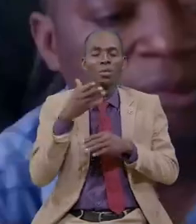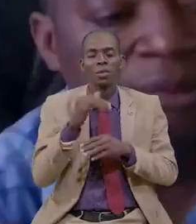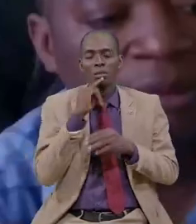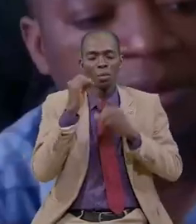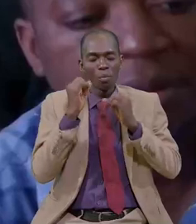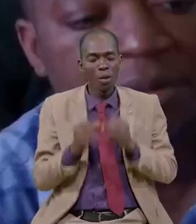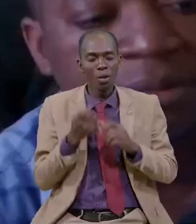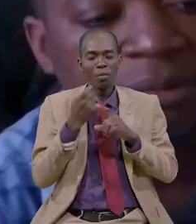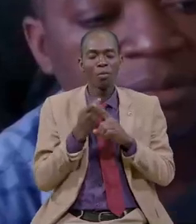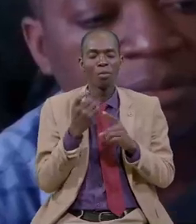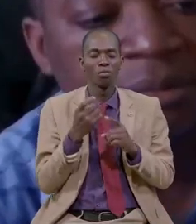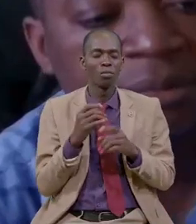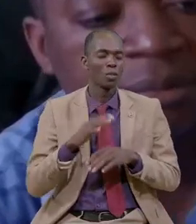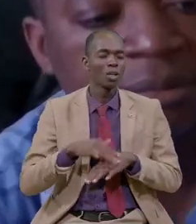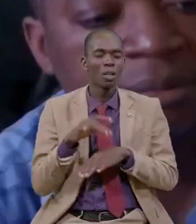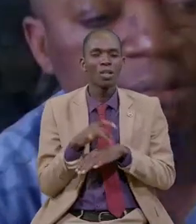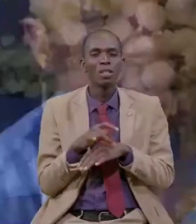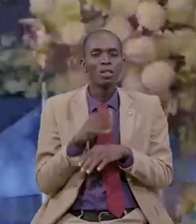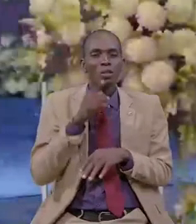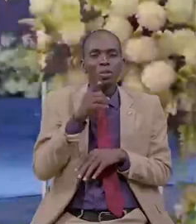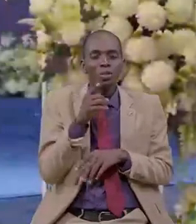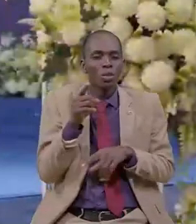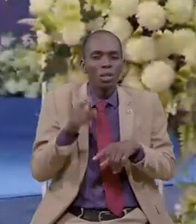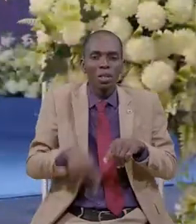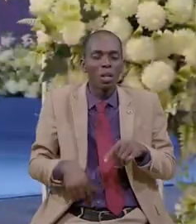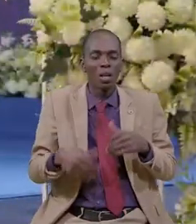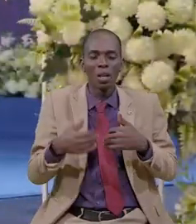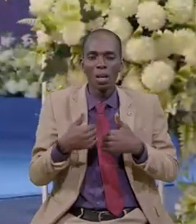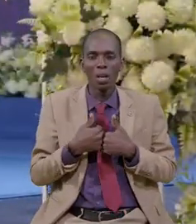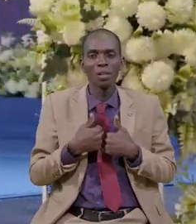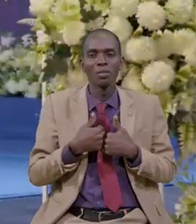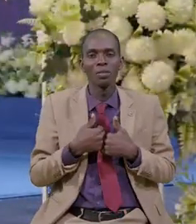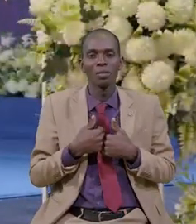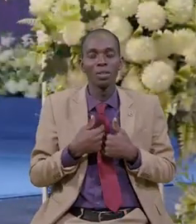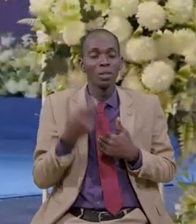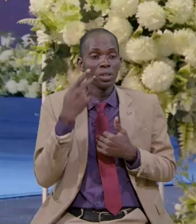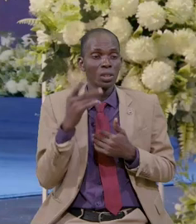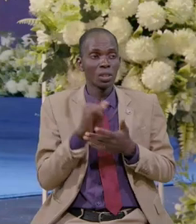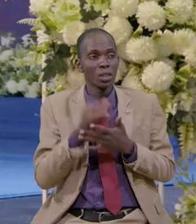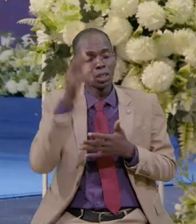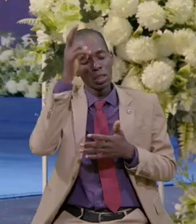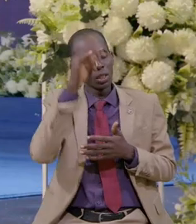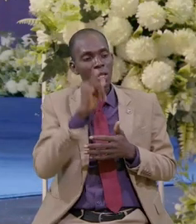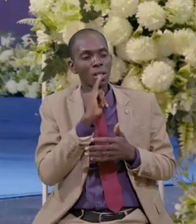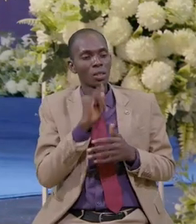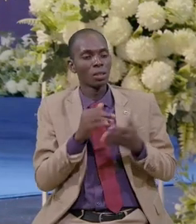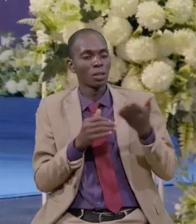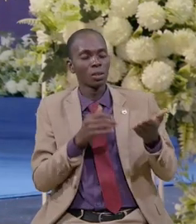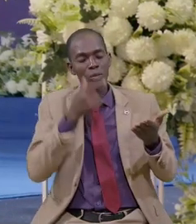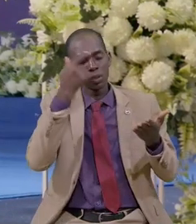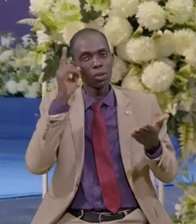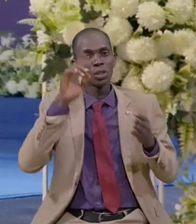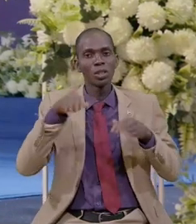ciel. Et vous savez, vous ne pouvez pas avoir les deux. Satan règne là-bas parce qu'il t'a